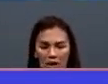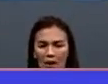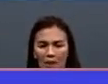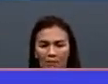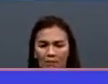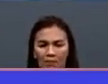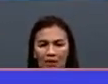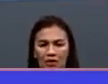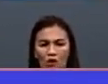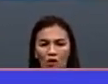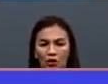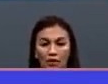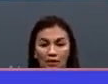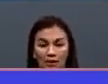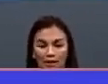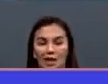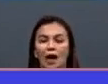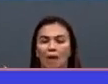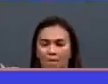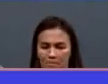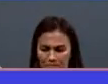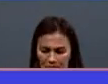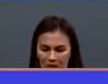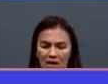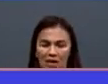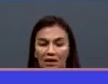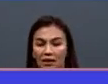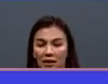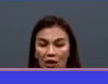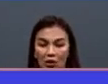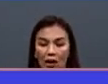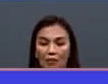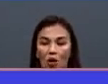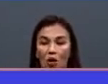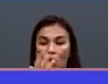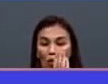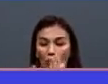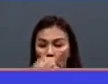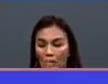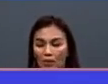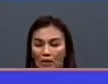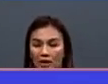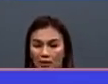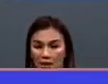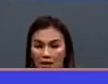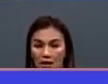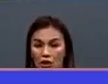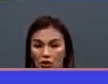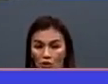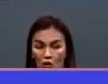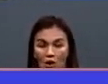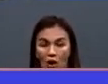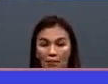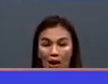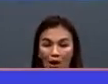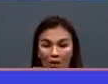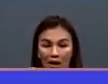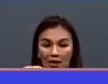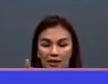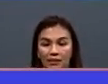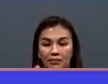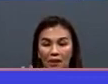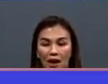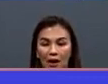ตรีค่ะในการผลิตคนใน 8กลุ่มอุตสาหกรรมอย่างที่พูดไปเมื่อสักครู่นะคะอาจจะมีทั้งทุนภายใต้การ